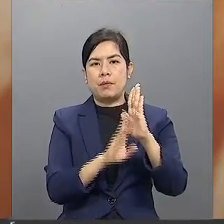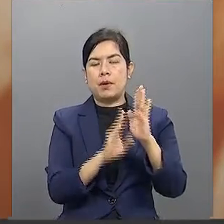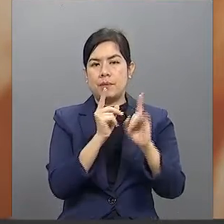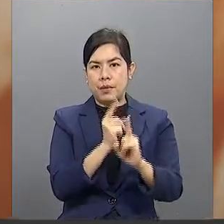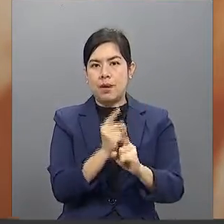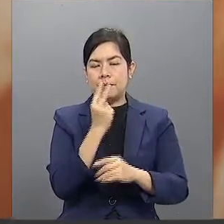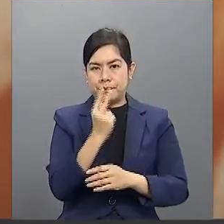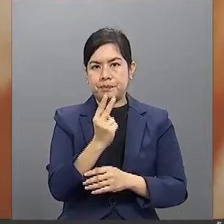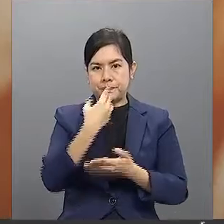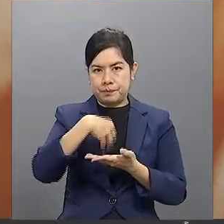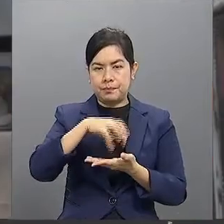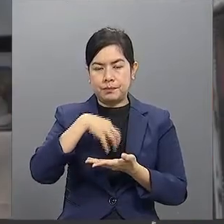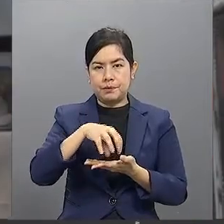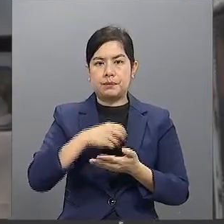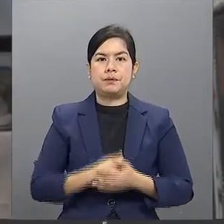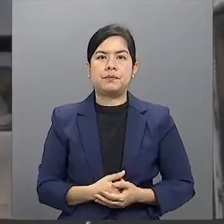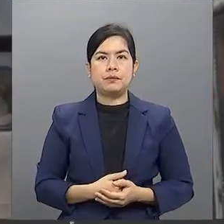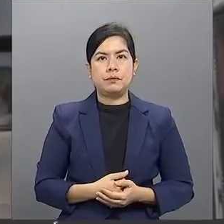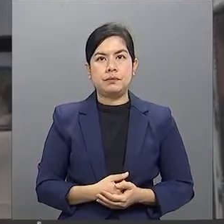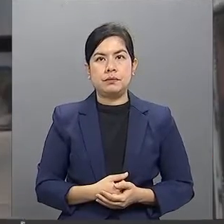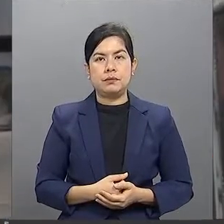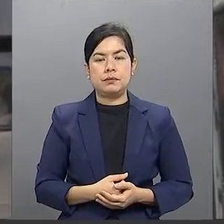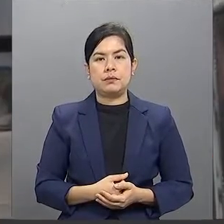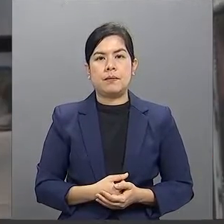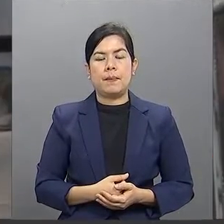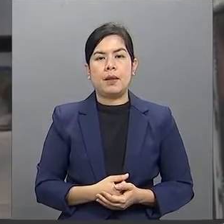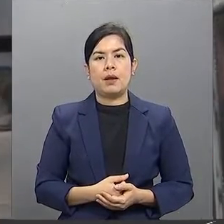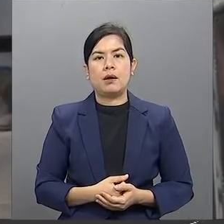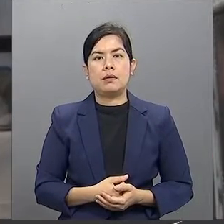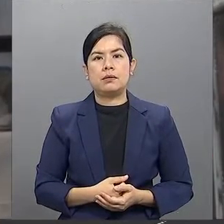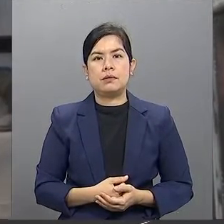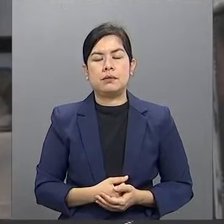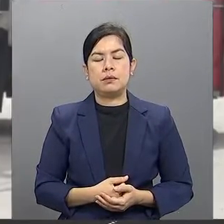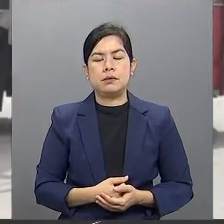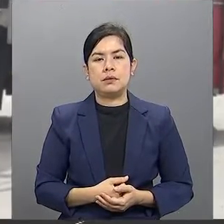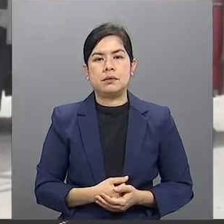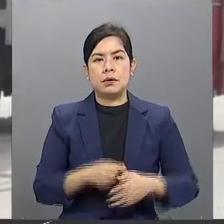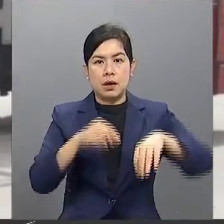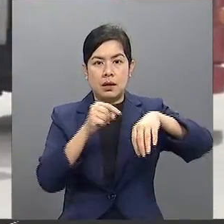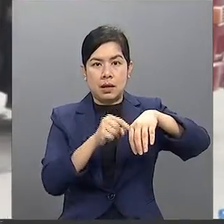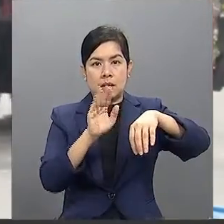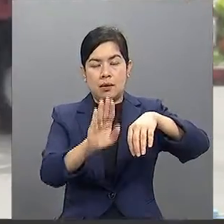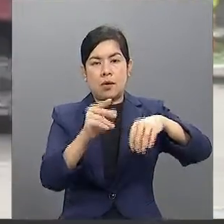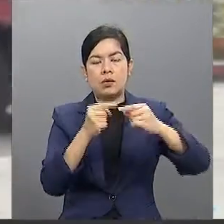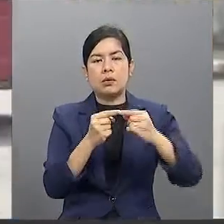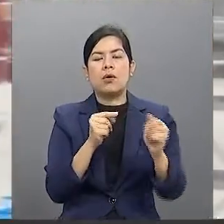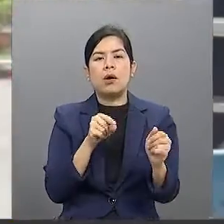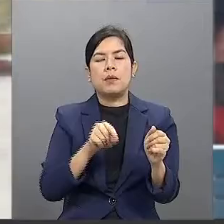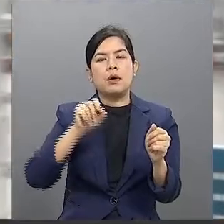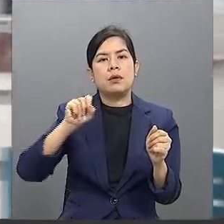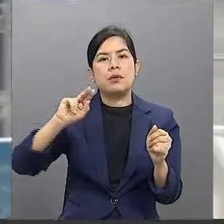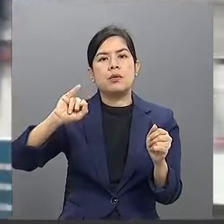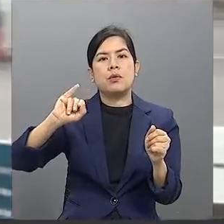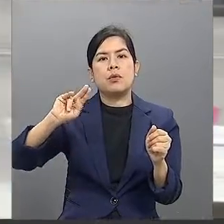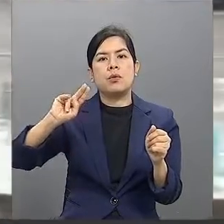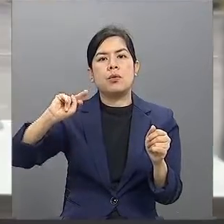พุทธสารพันธ์ค่ะ แม้แดนพรมแดนสุไหงโกลกจังหวัดนราธิวาสวันนี้จะมีเพียงคนขับรถบรรทุกสินค้าที่เ